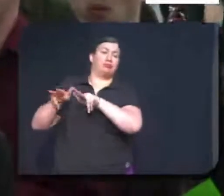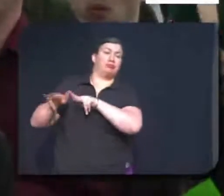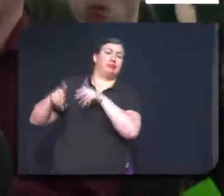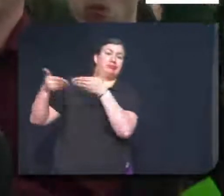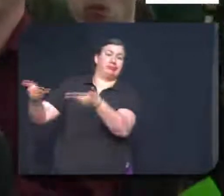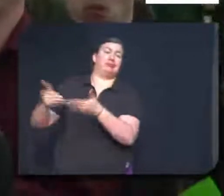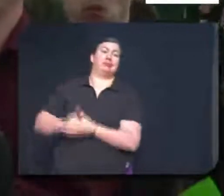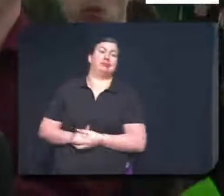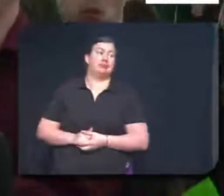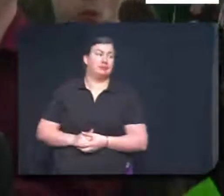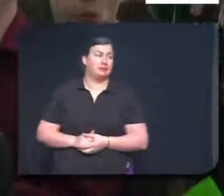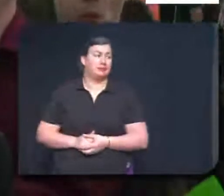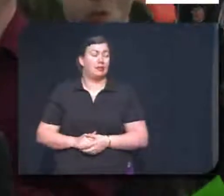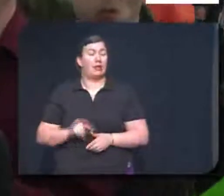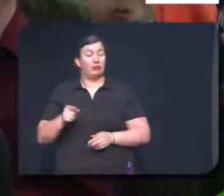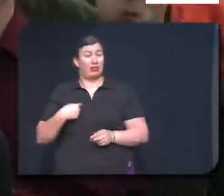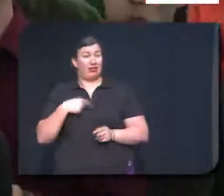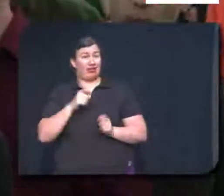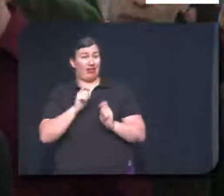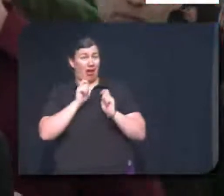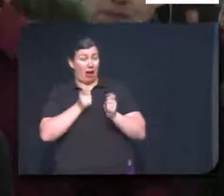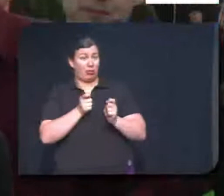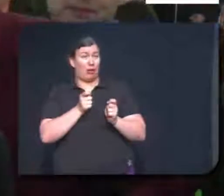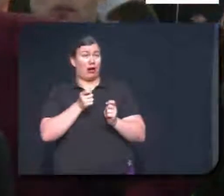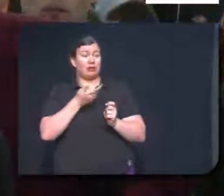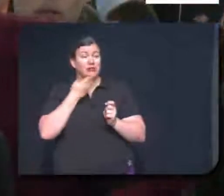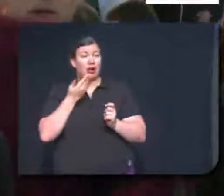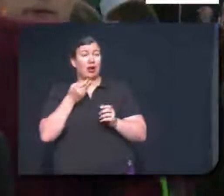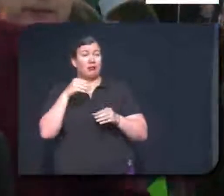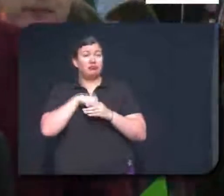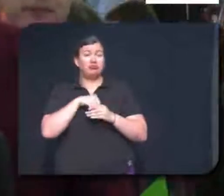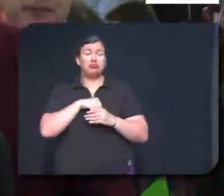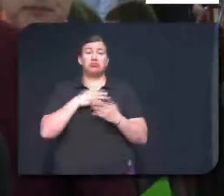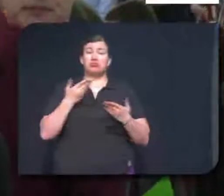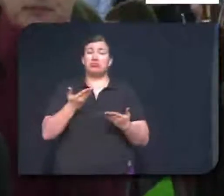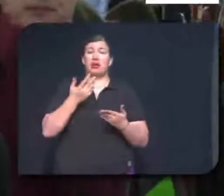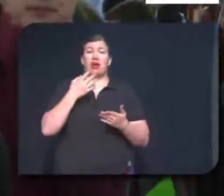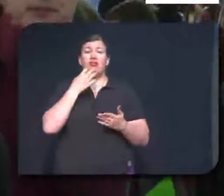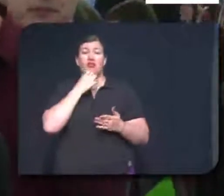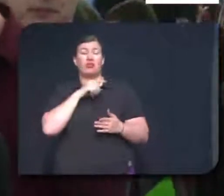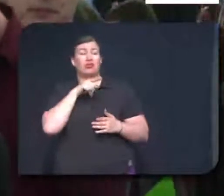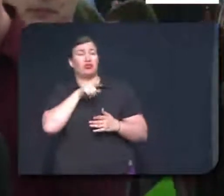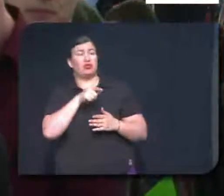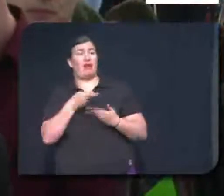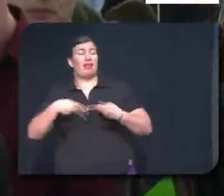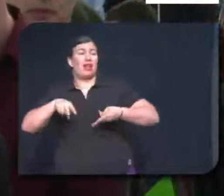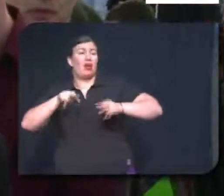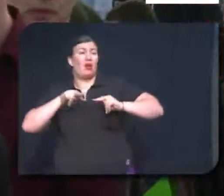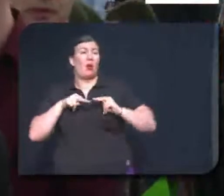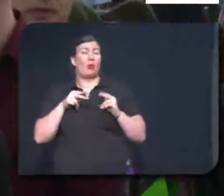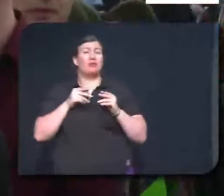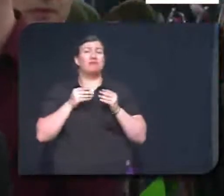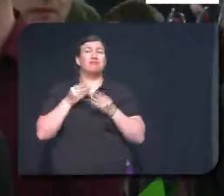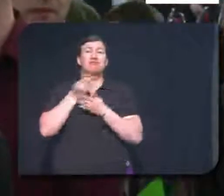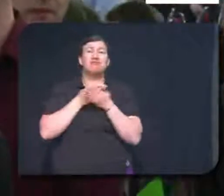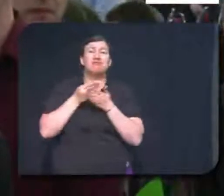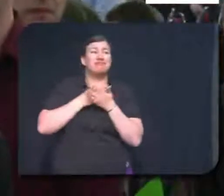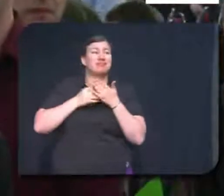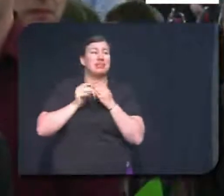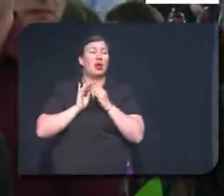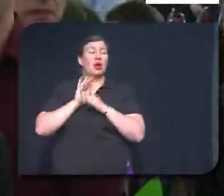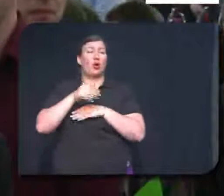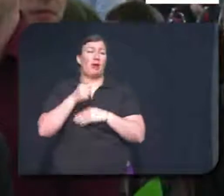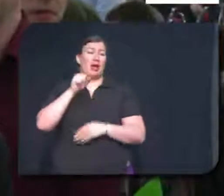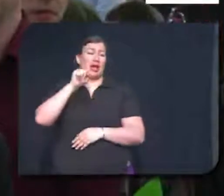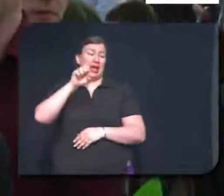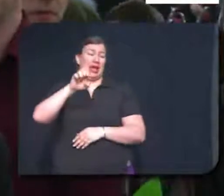Antrag fordert nichts anderes als die Rückgewinnung der demokratischen Hoheit des Souveräns über den ESM und das heißt nicht